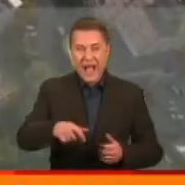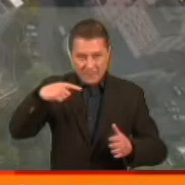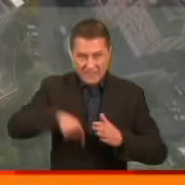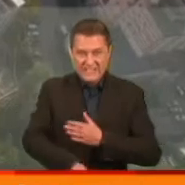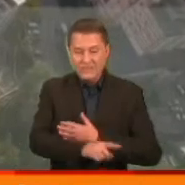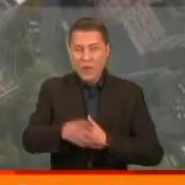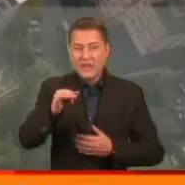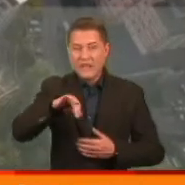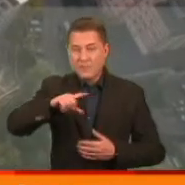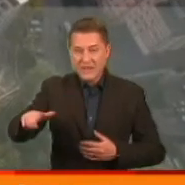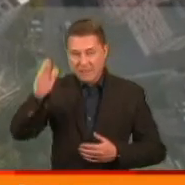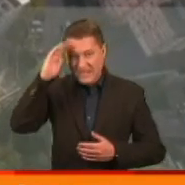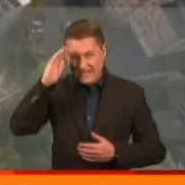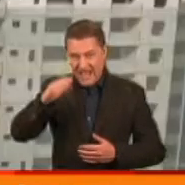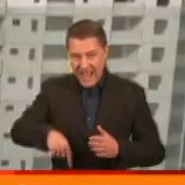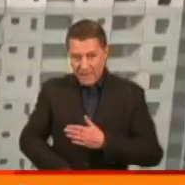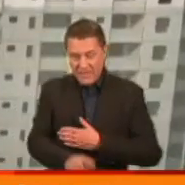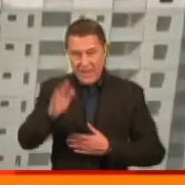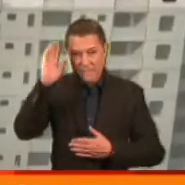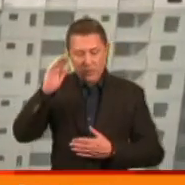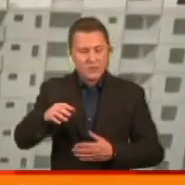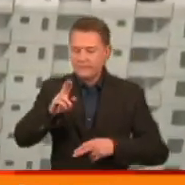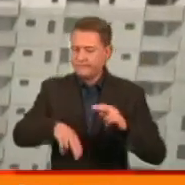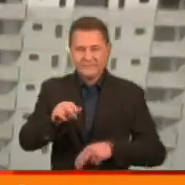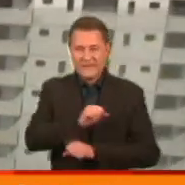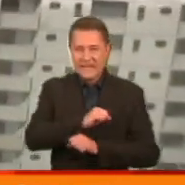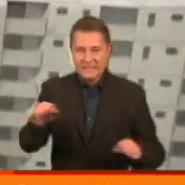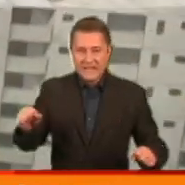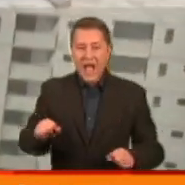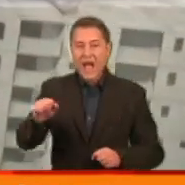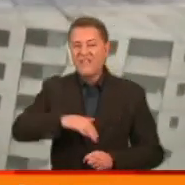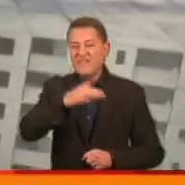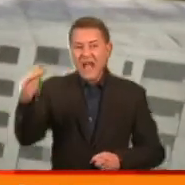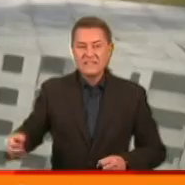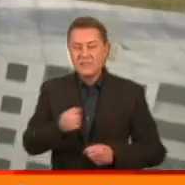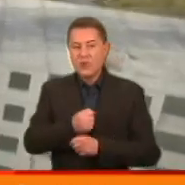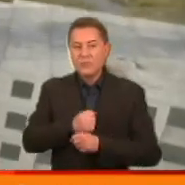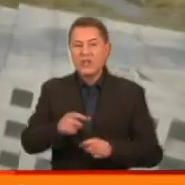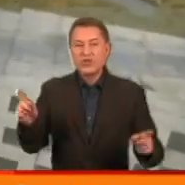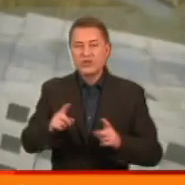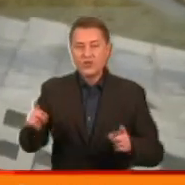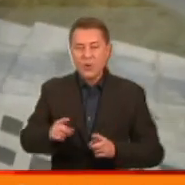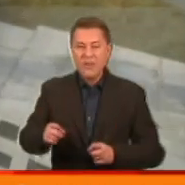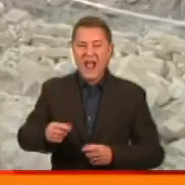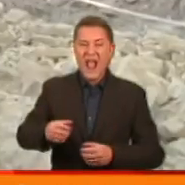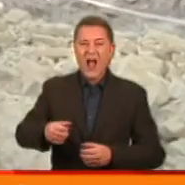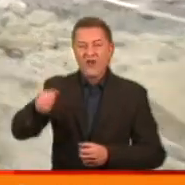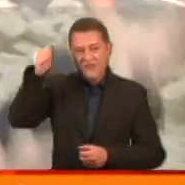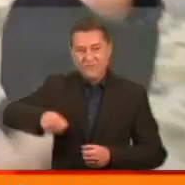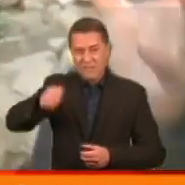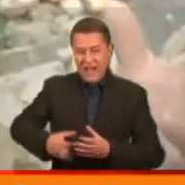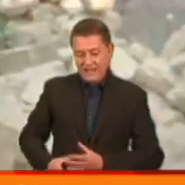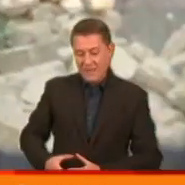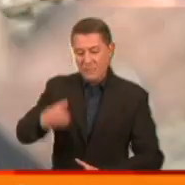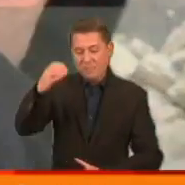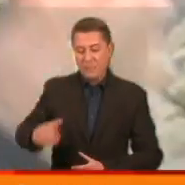тут так близько, що здавна тут заведено не зводити великих будинків. Насип робили, аби потім вбивати палі. І з-под низу